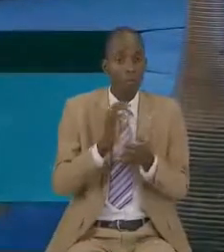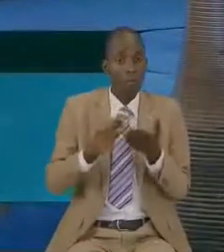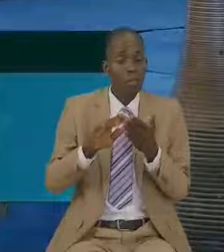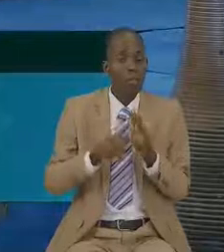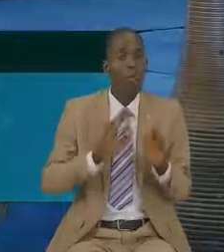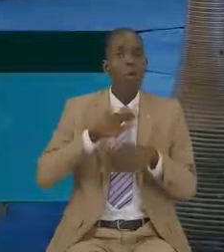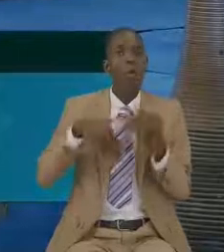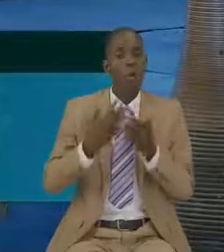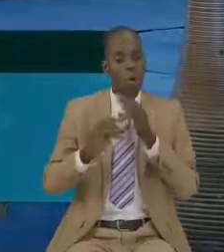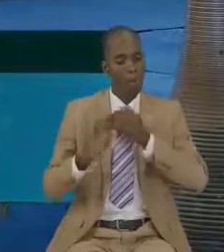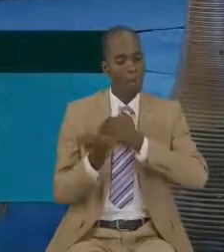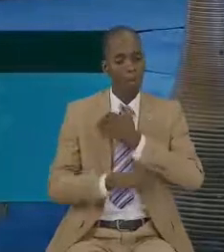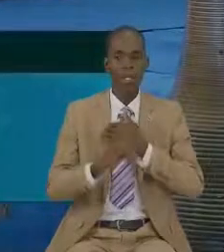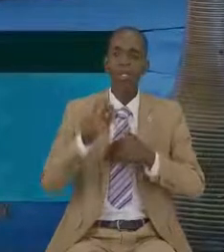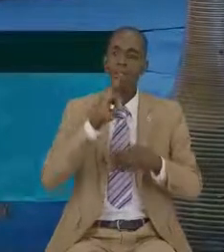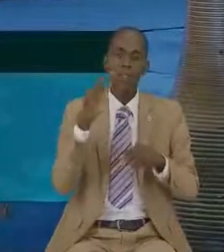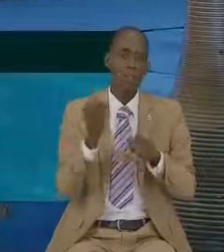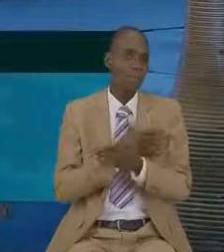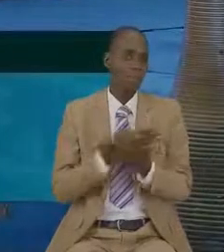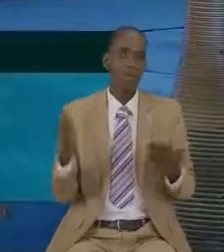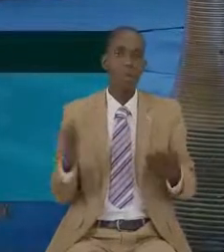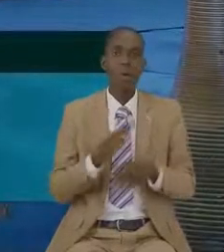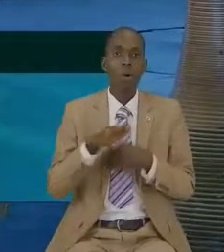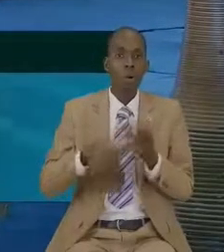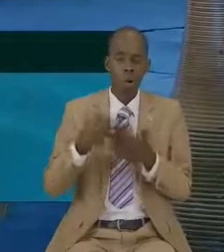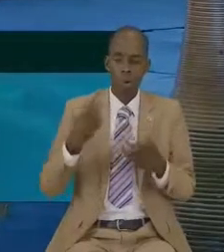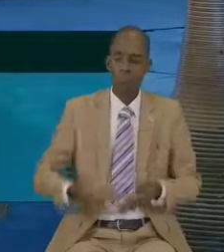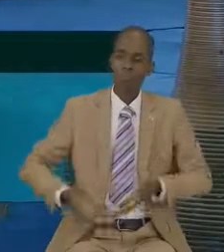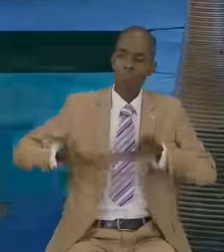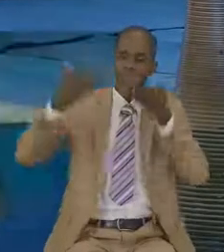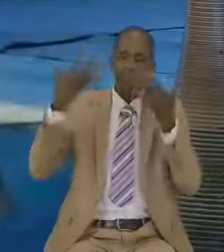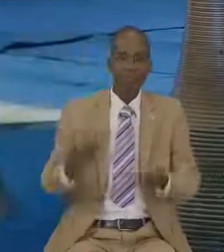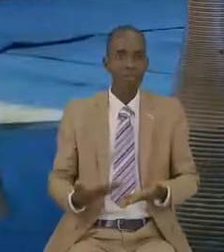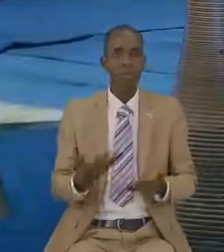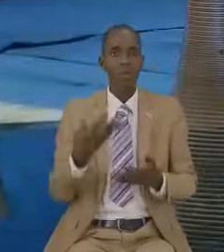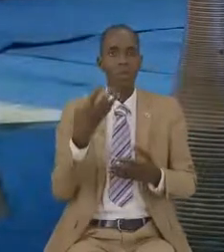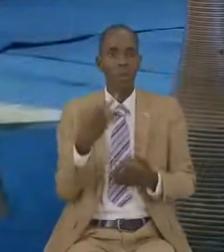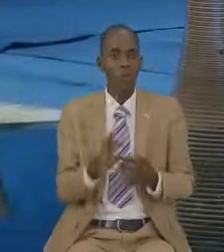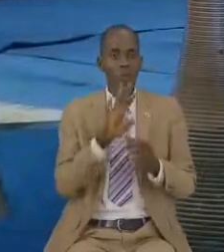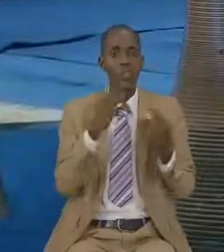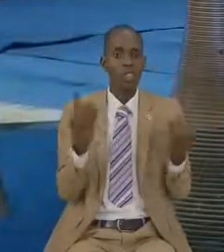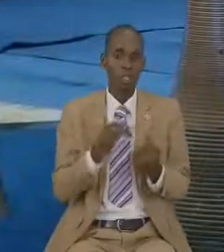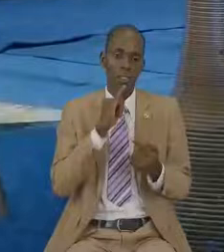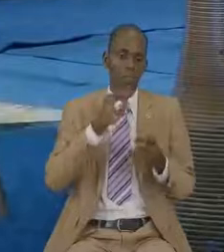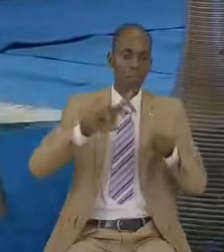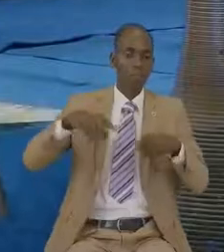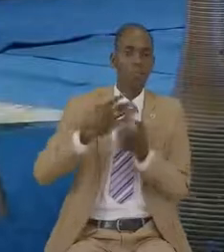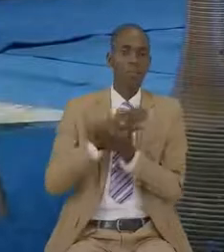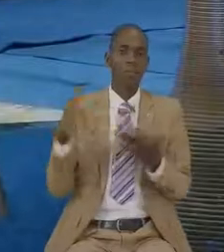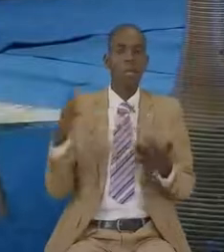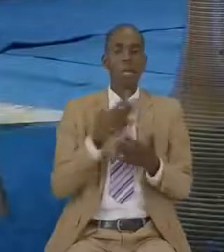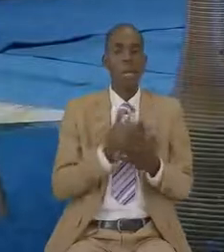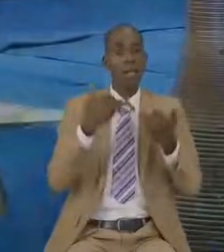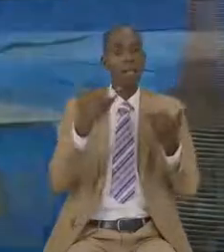tu as pardonné, tous les fardeaux et les choses pesantes qui sont sur toi, tout est enlevé. Et maintenant, David